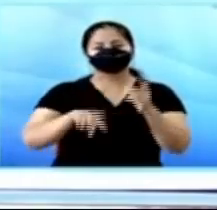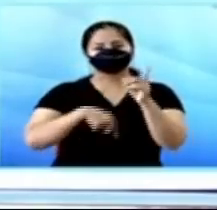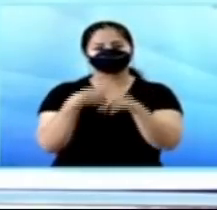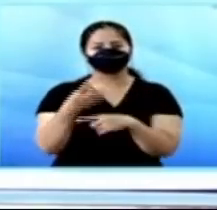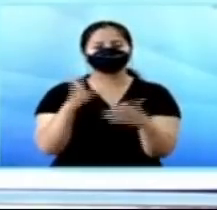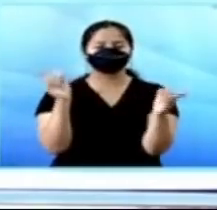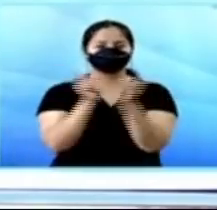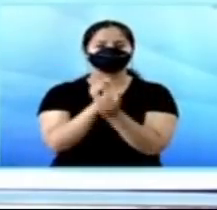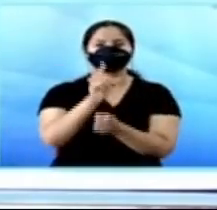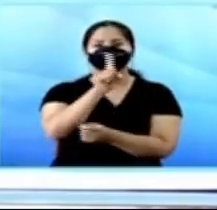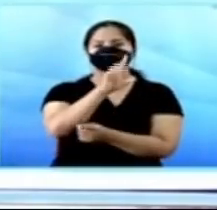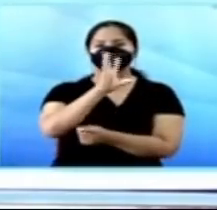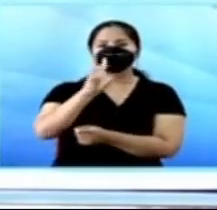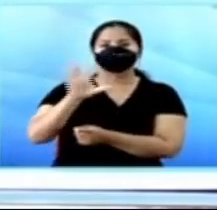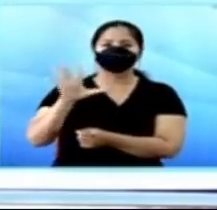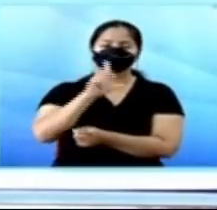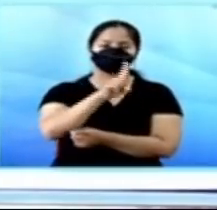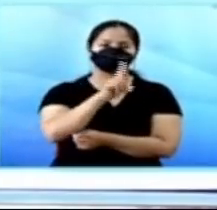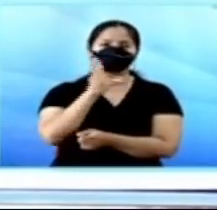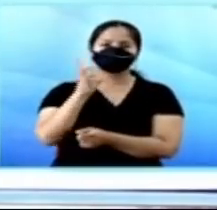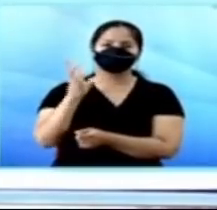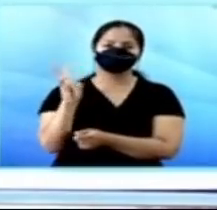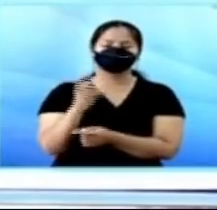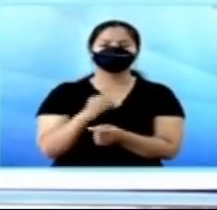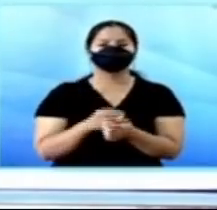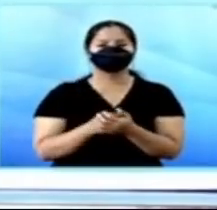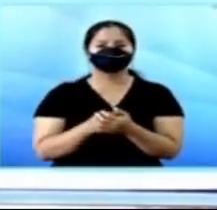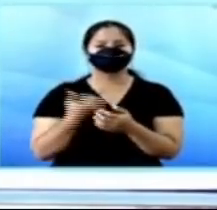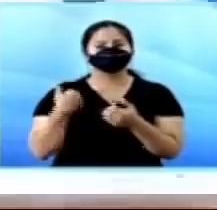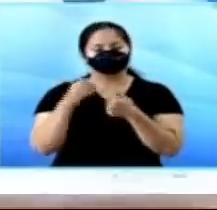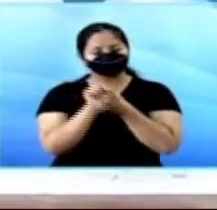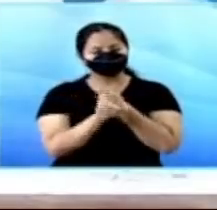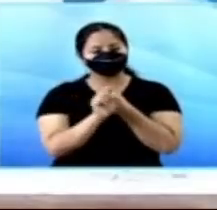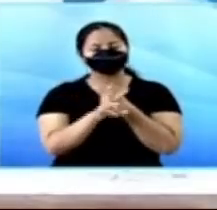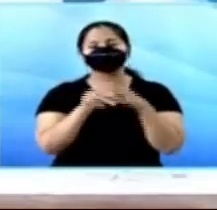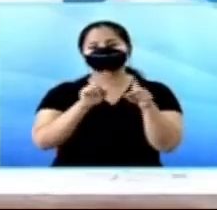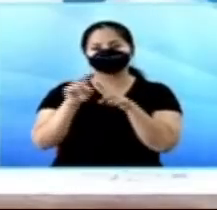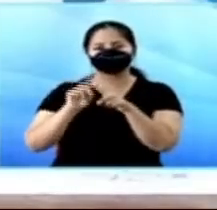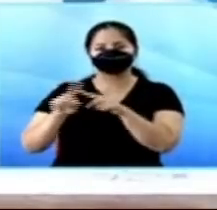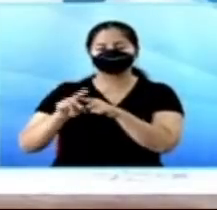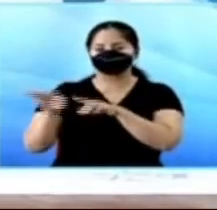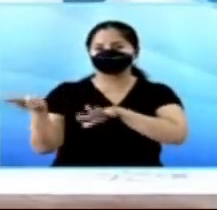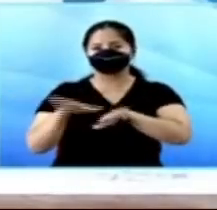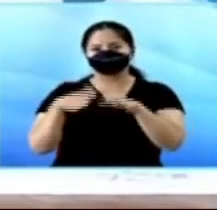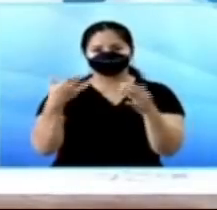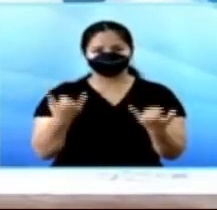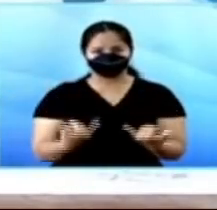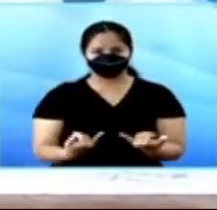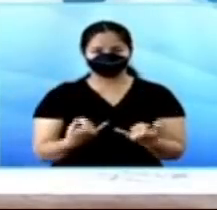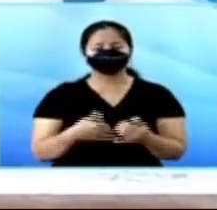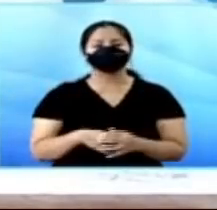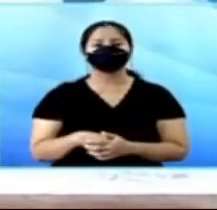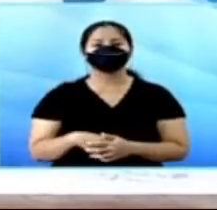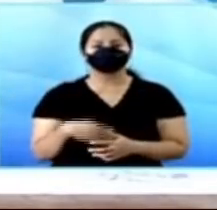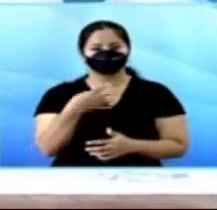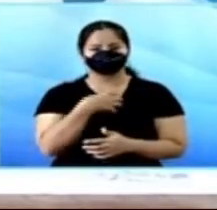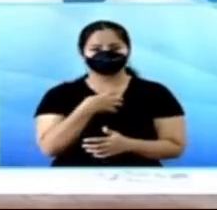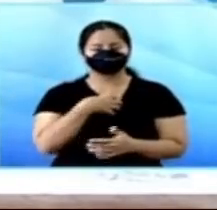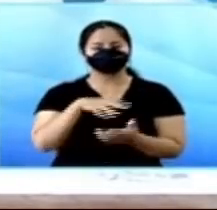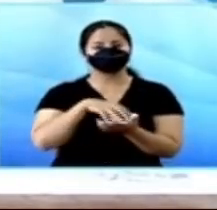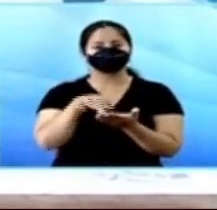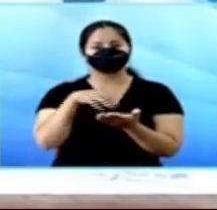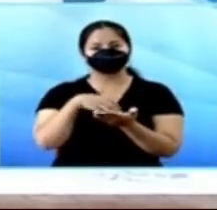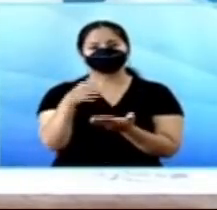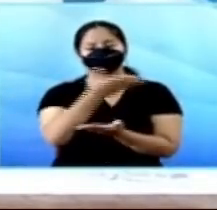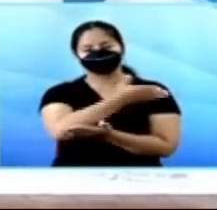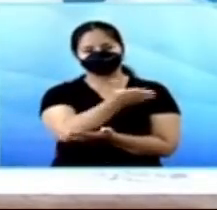ายด่วน165 166ทันทีเพื่อขอคำแนะนำนะพร้อมกันนั้นก็อยากแจ้งมายังบรรดาท่